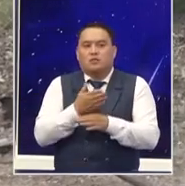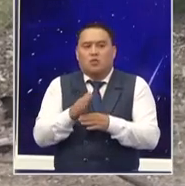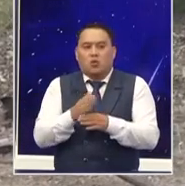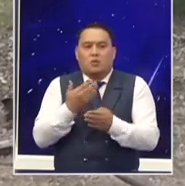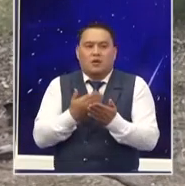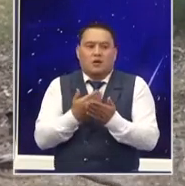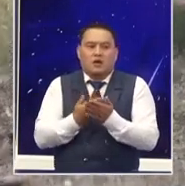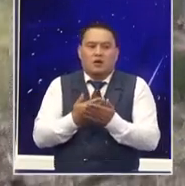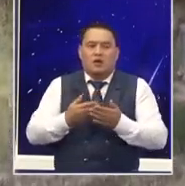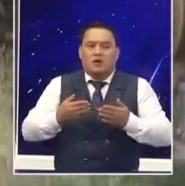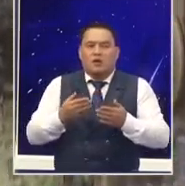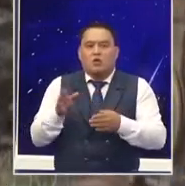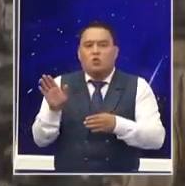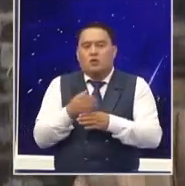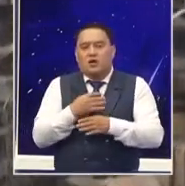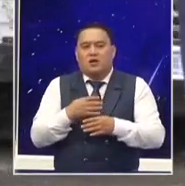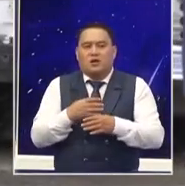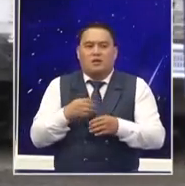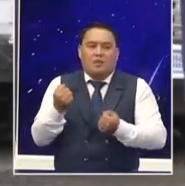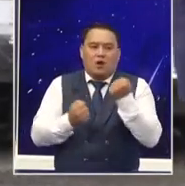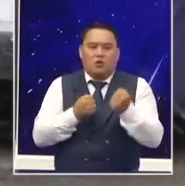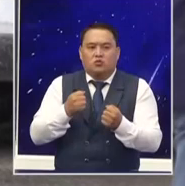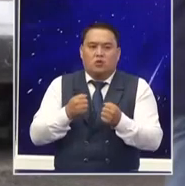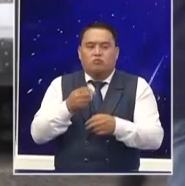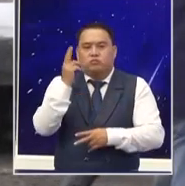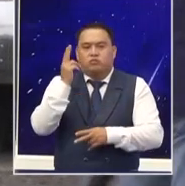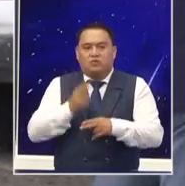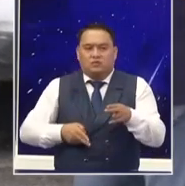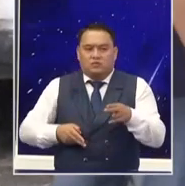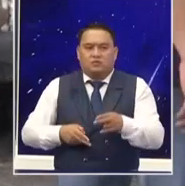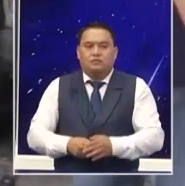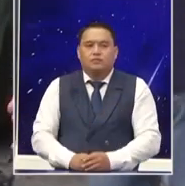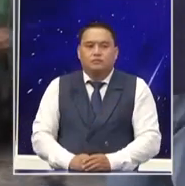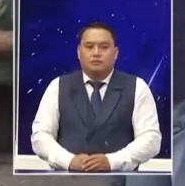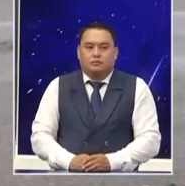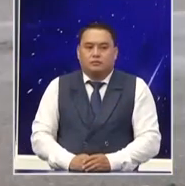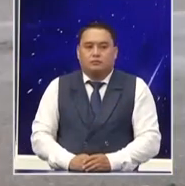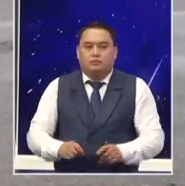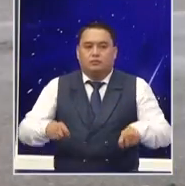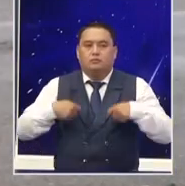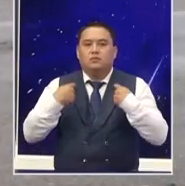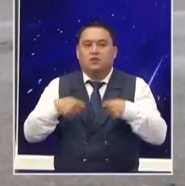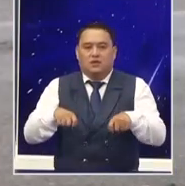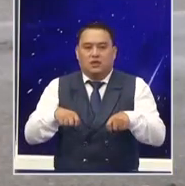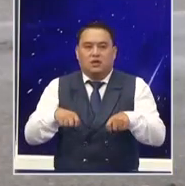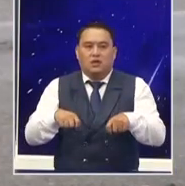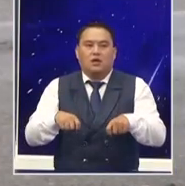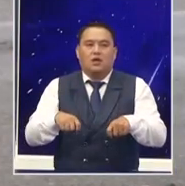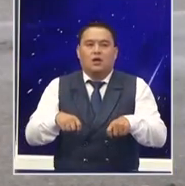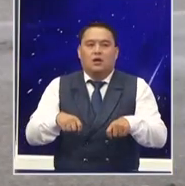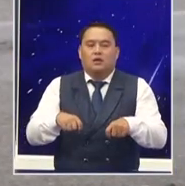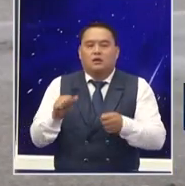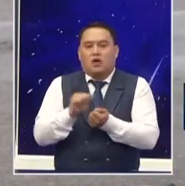примеру, с грузовых машин снимают рамы, а автобусы пилят пополам. Для сдачи автомобиля на утилизацию требуется самый минимальный